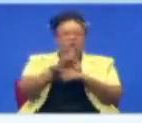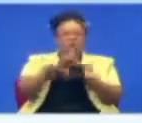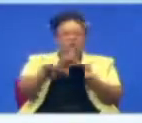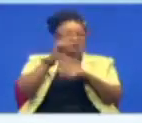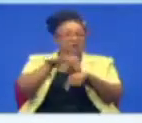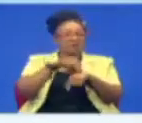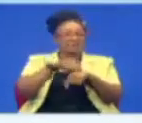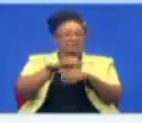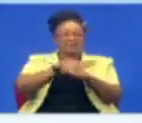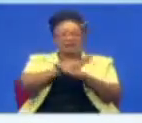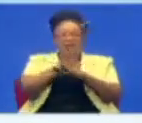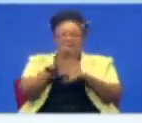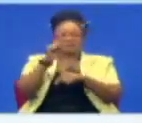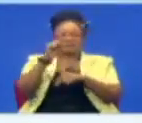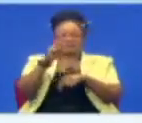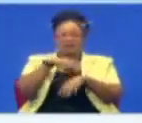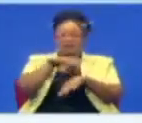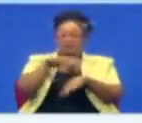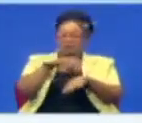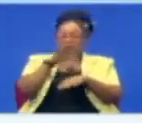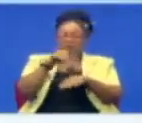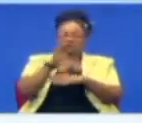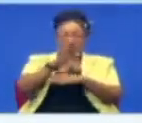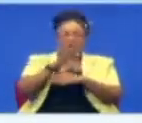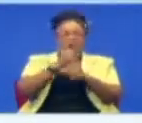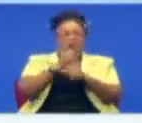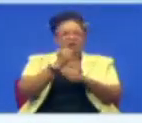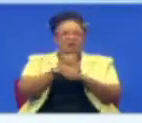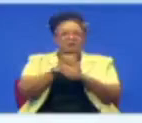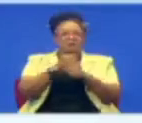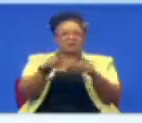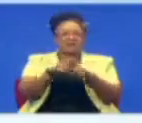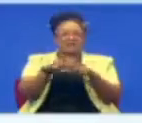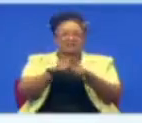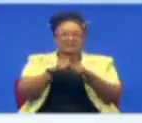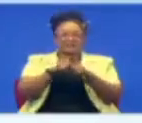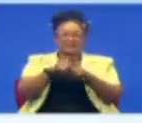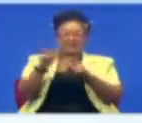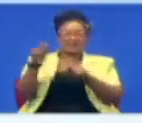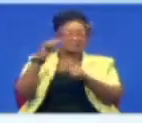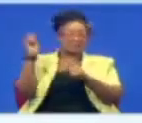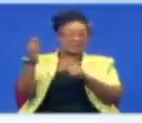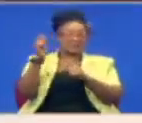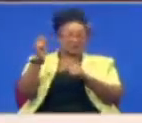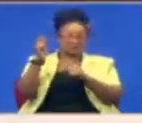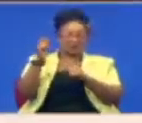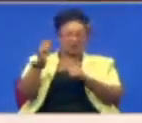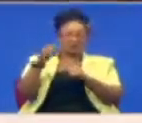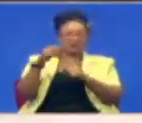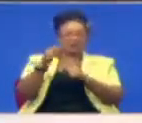saa 5 kutetea utendakazi wake kama msimamizi wa mahakama ya rufaa na jaji.